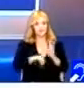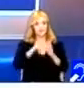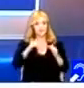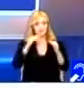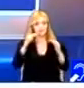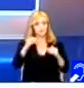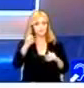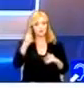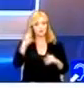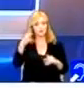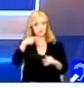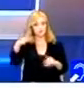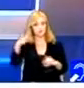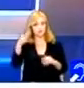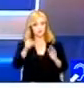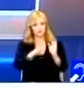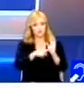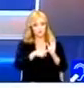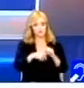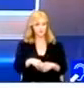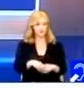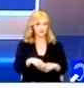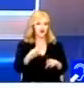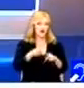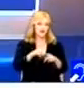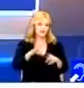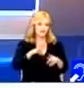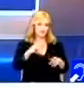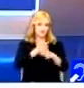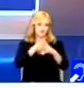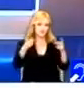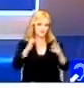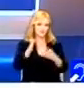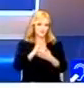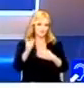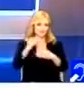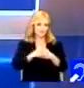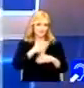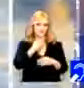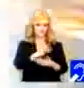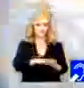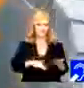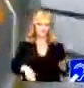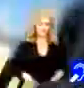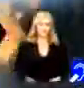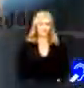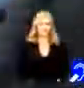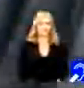între 11 și 26 de grade. Acestea au fost informațiile. Să aveți o seară frumoasă!